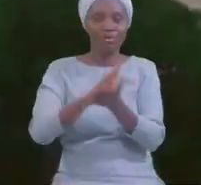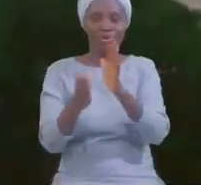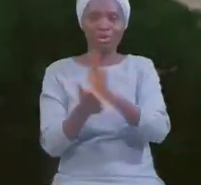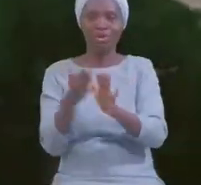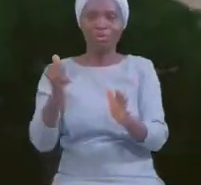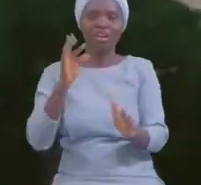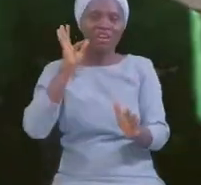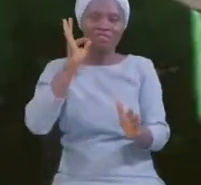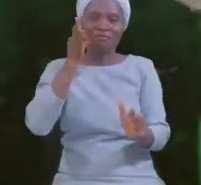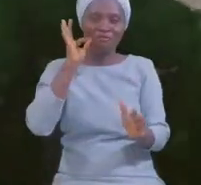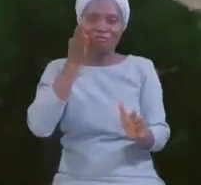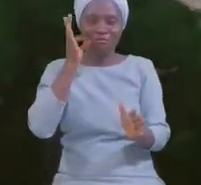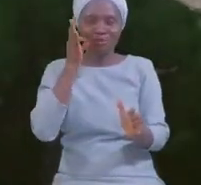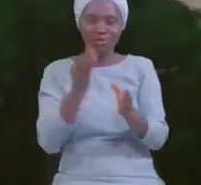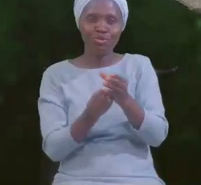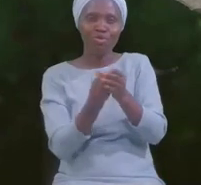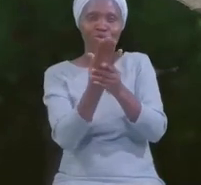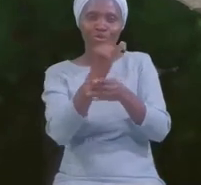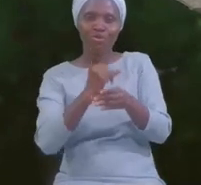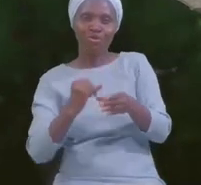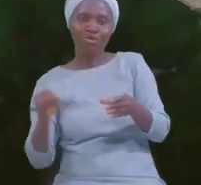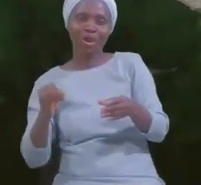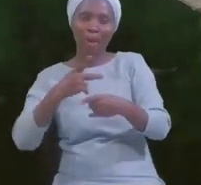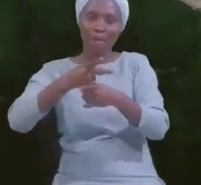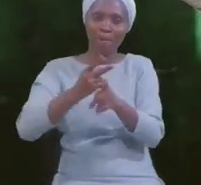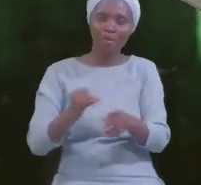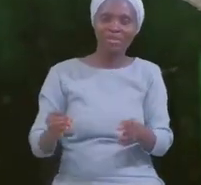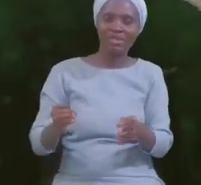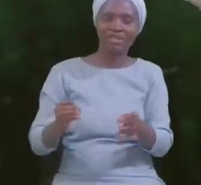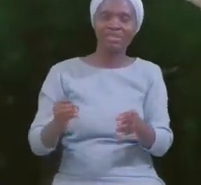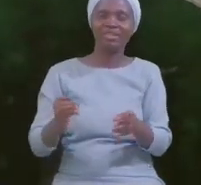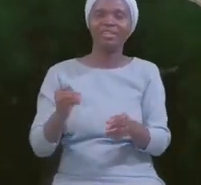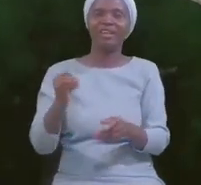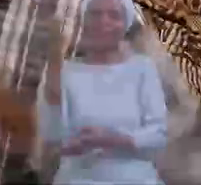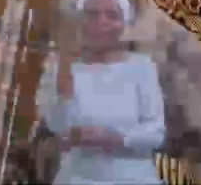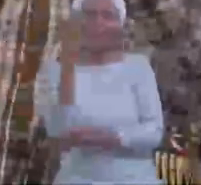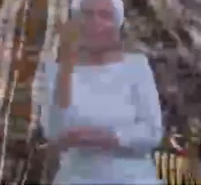qui porte de fruits au nom de Jésus-Christ.